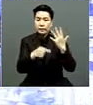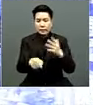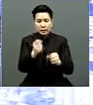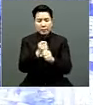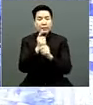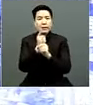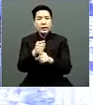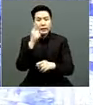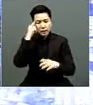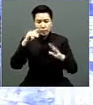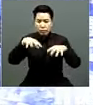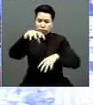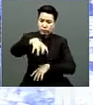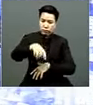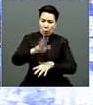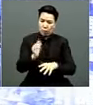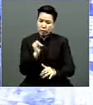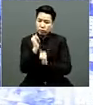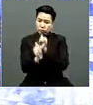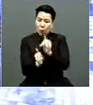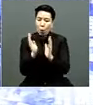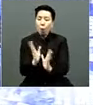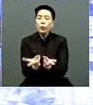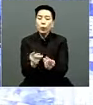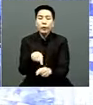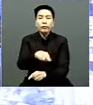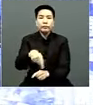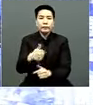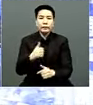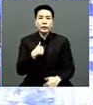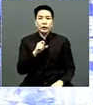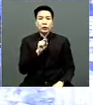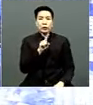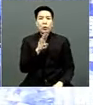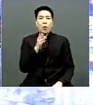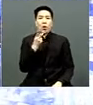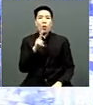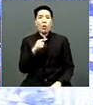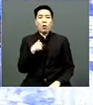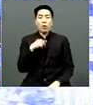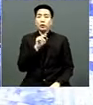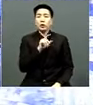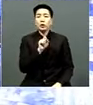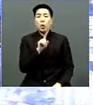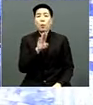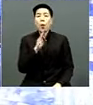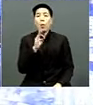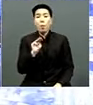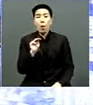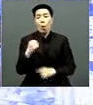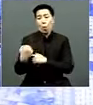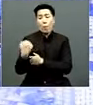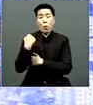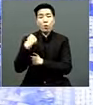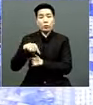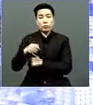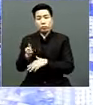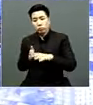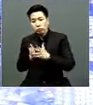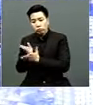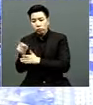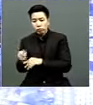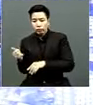เองครับว่าห้างของเขาเนี่ยคนเข้าได้เท่าไหร่สปม.สปม.ก็จะเข้าไปตรวจดูสปม.ดูคือทางฝ่ายมั่นค